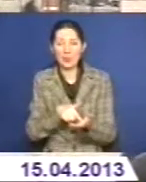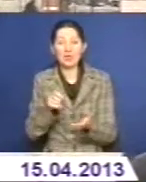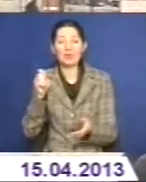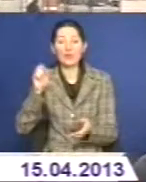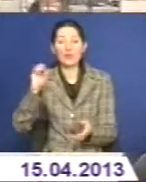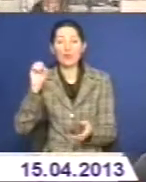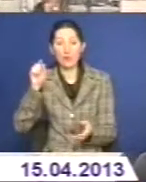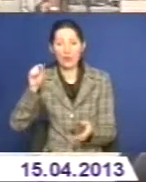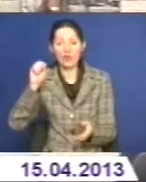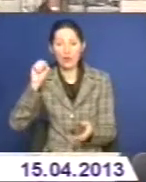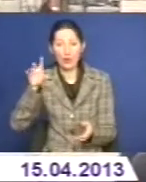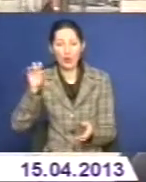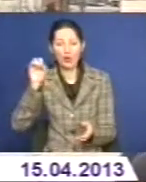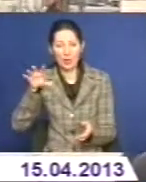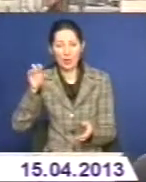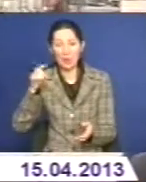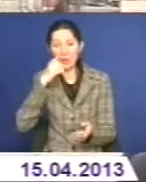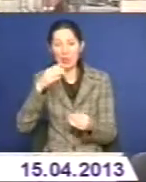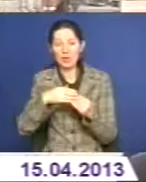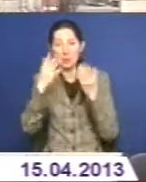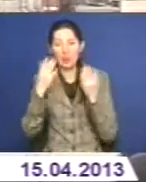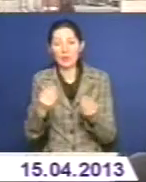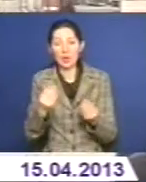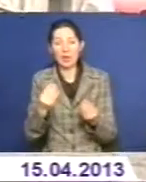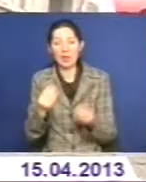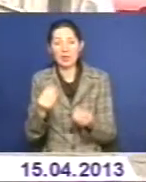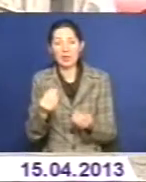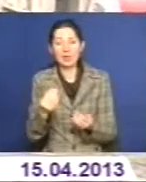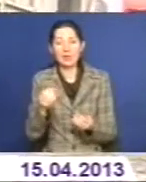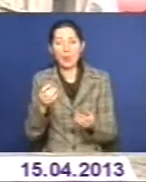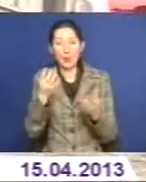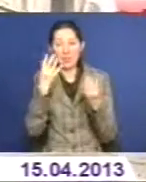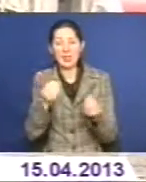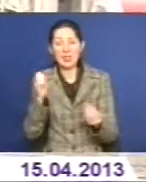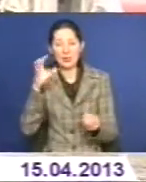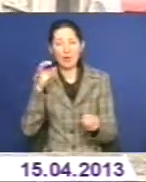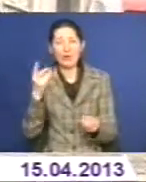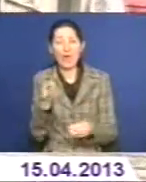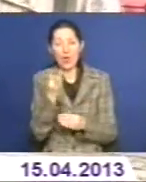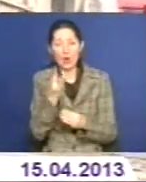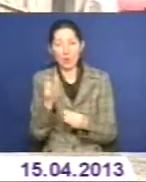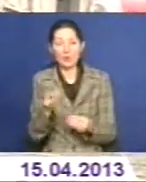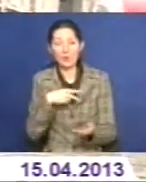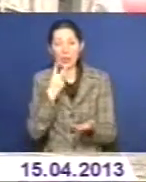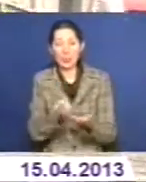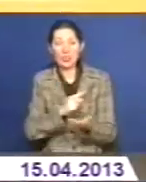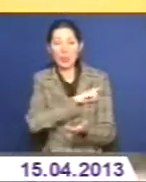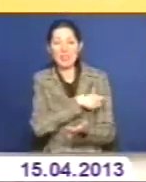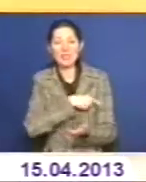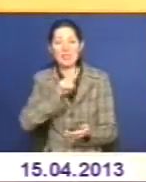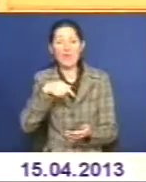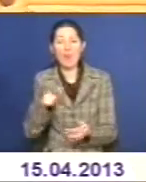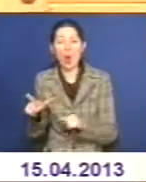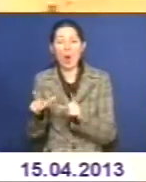ближнім світлом фар або денними світловими вогнями. Окрім того, передбачено посилення вимог до проїзду